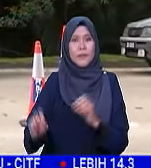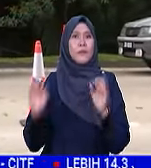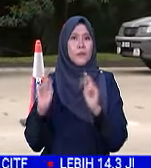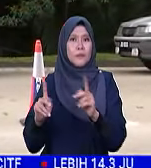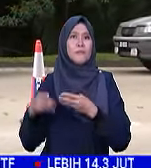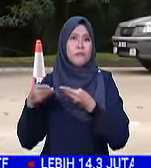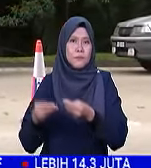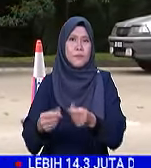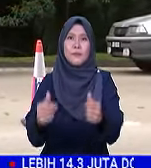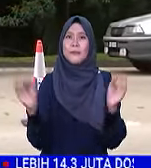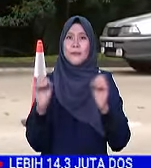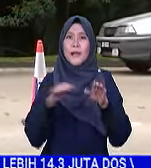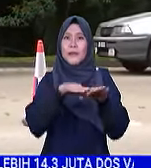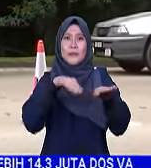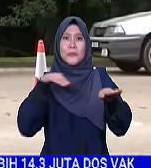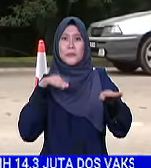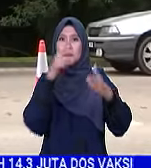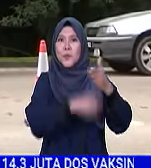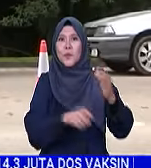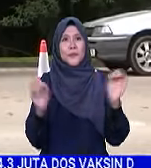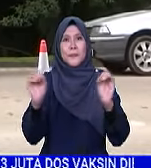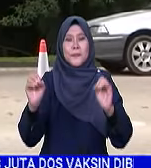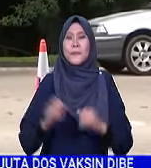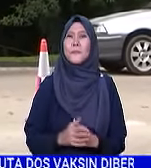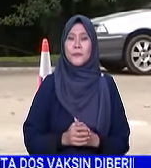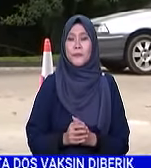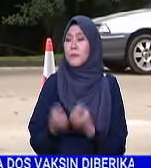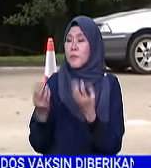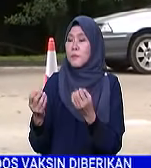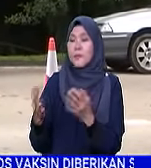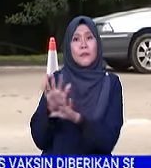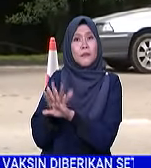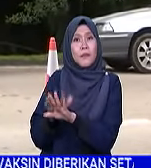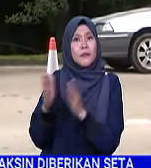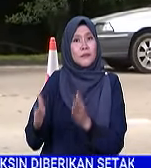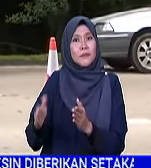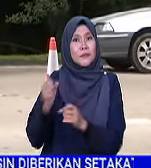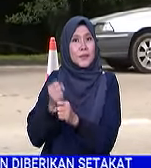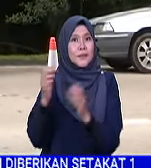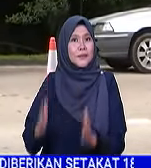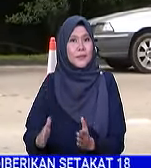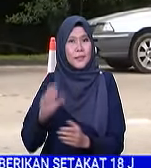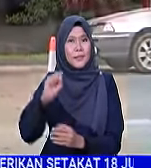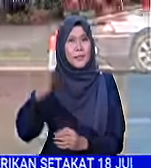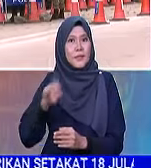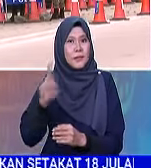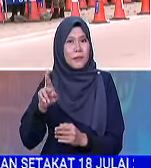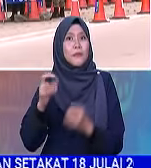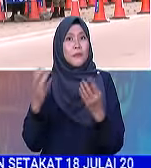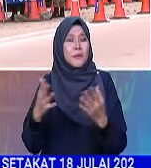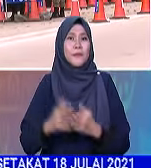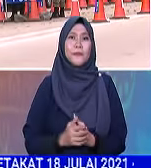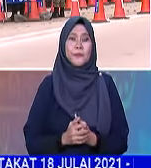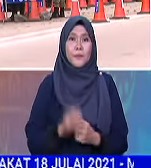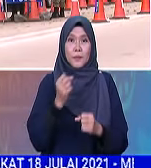kesesakan yang berlaku di mana-mana tol di lebuh raya. Okay, jadi berapa ramai keseluruhan petugas di SJR dan berapa SJR di Johor tuan?